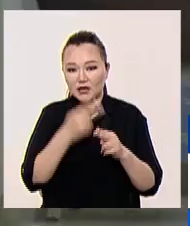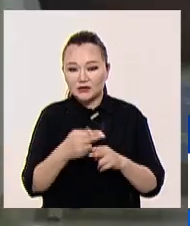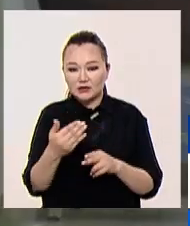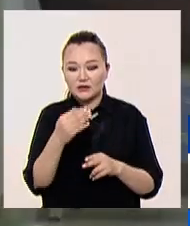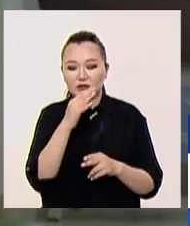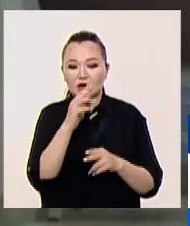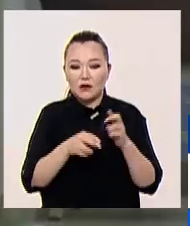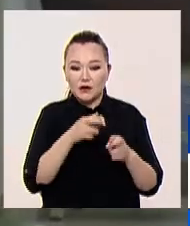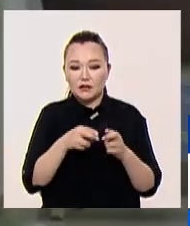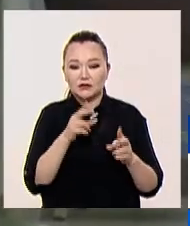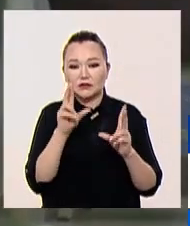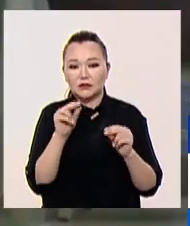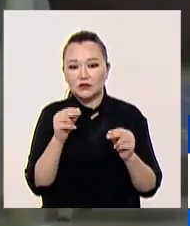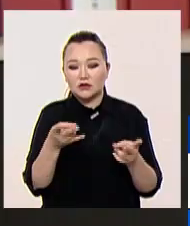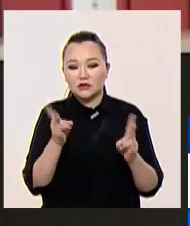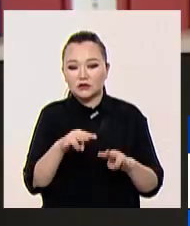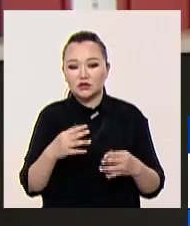ота жасалып аман қалды.